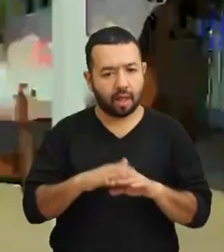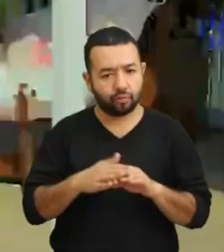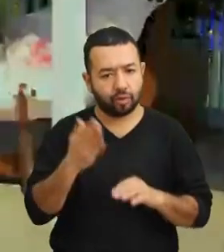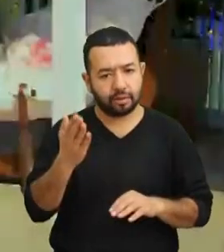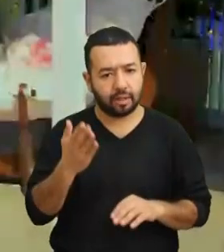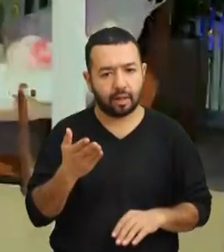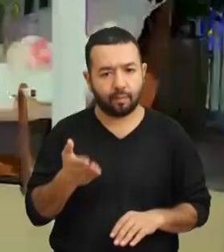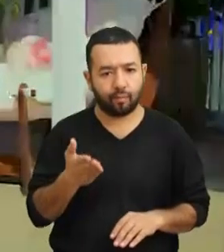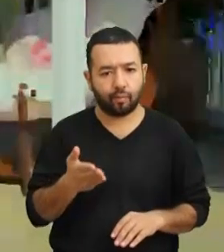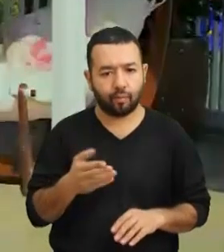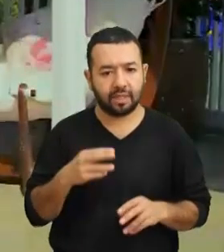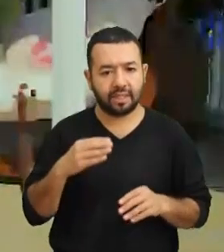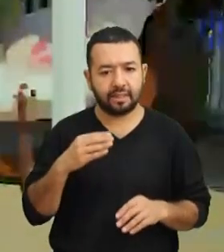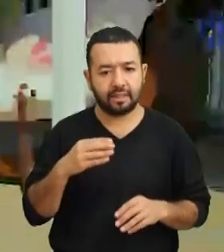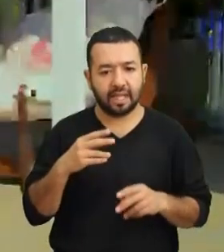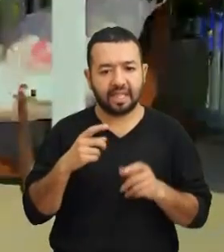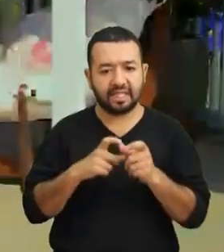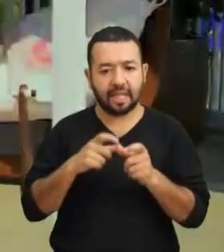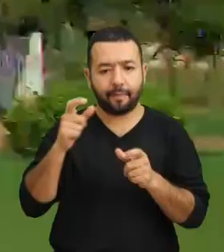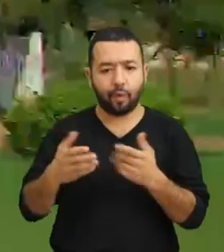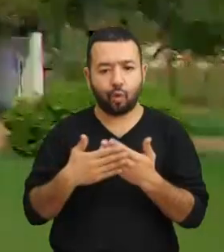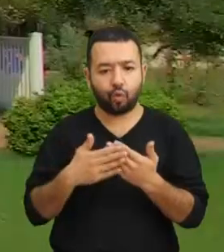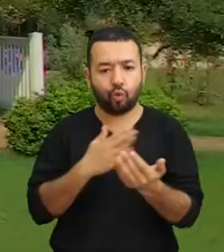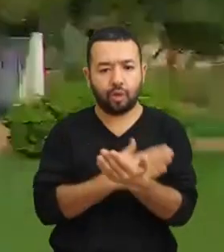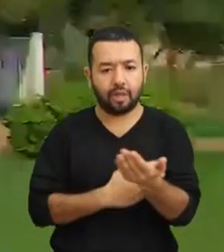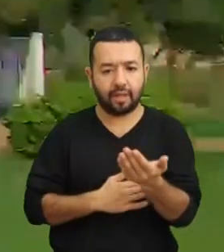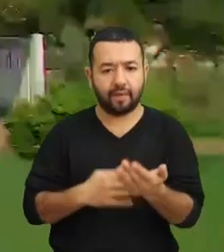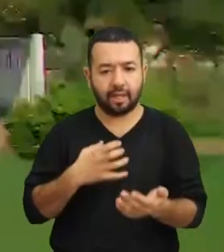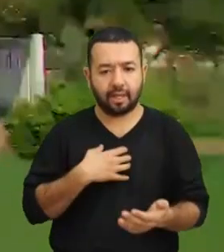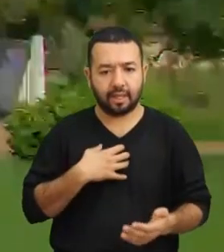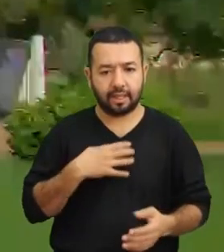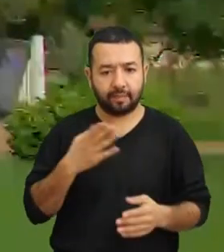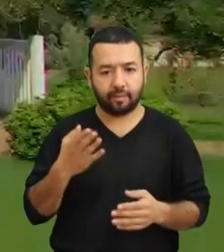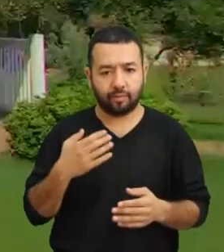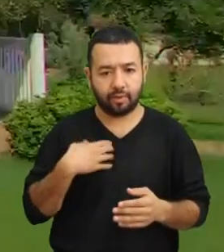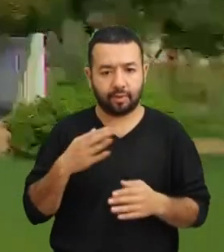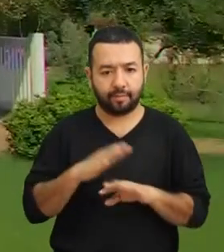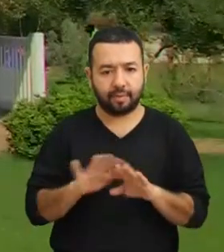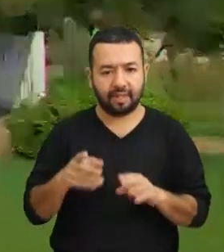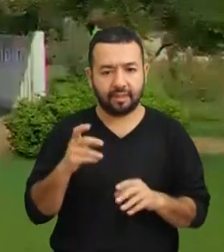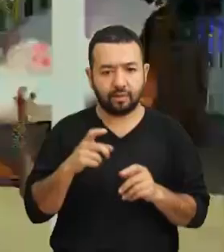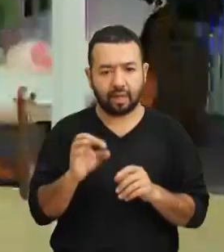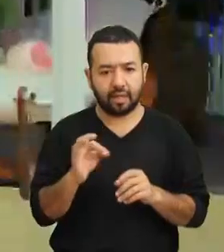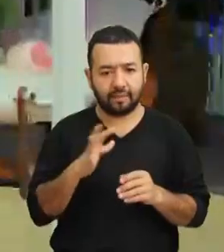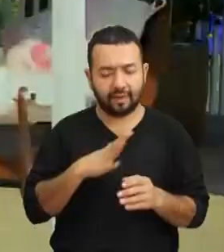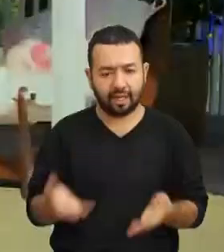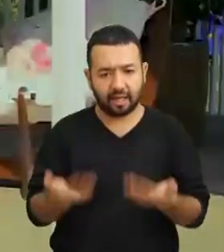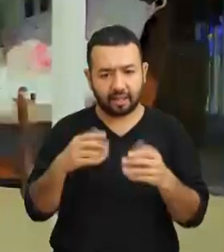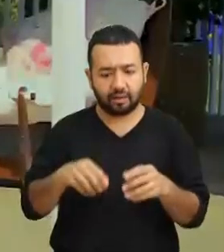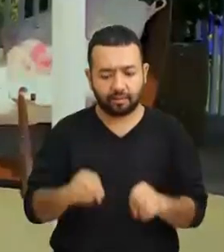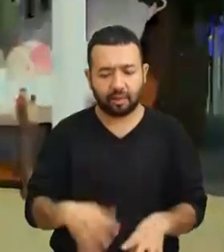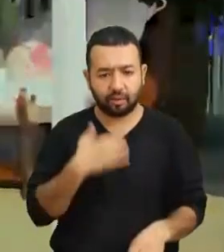ya? Bunlar zaten düğün davetiyeleri. Kendini satsan, vallahi bu kadar etmesin. Çok değerli bunlar. Kadın hanım